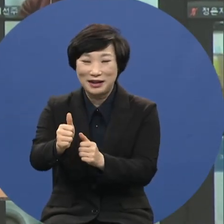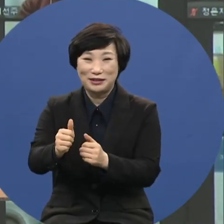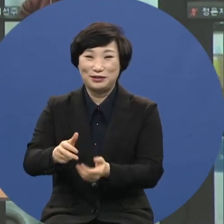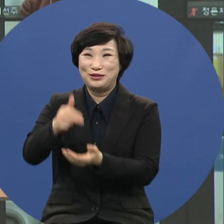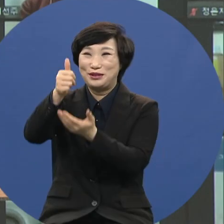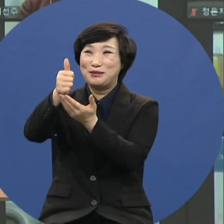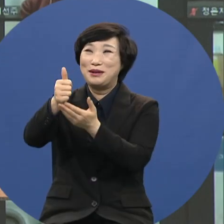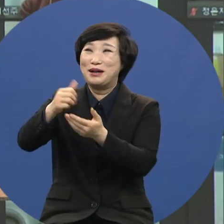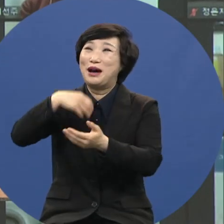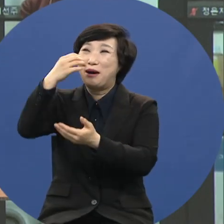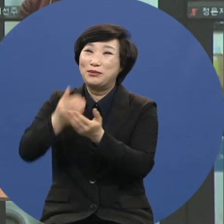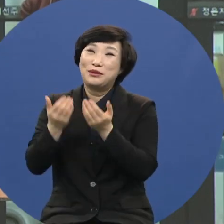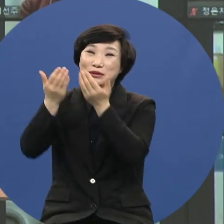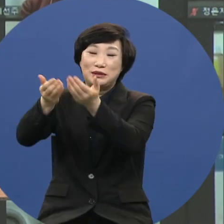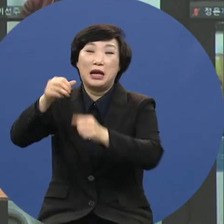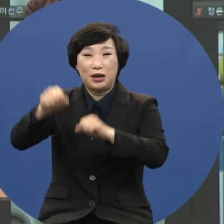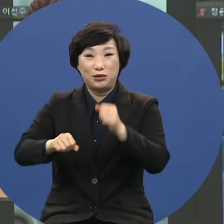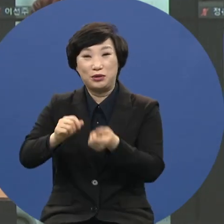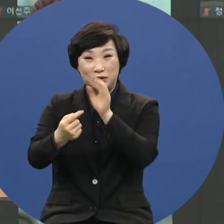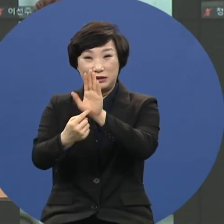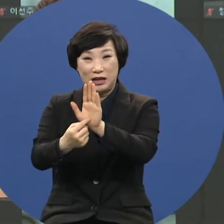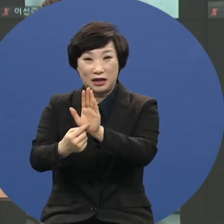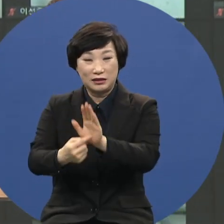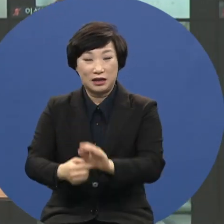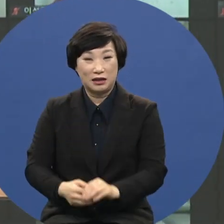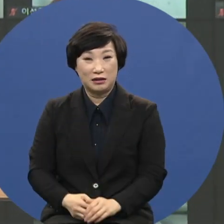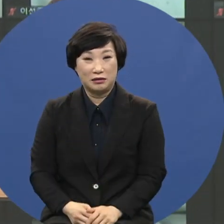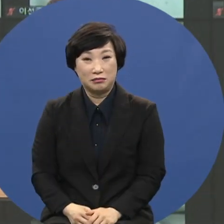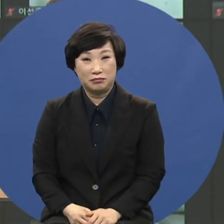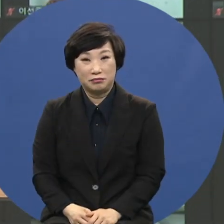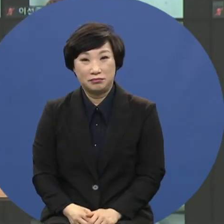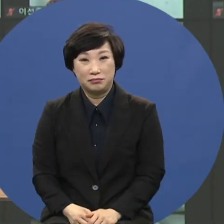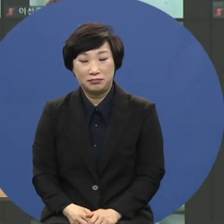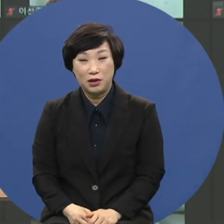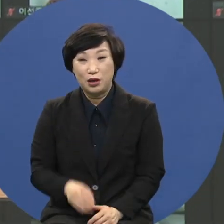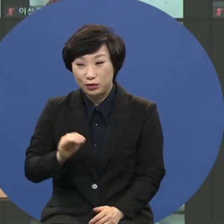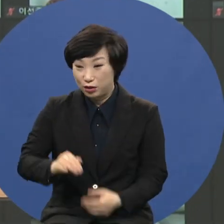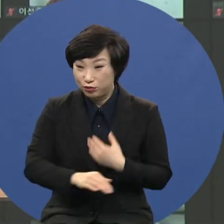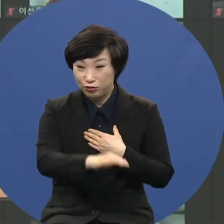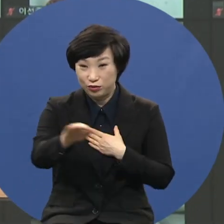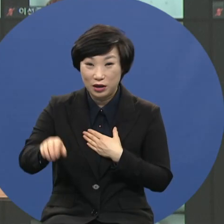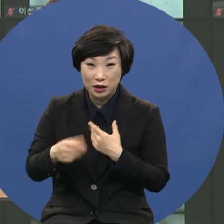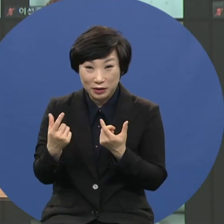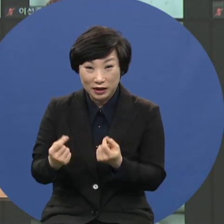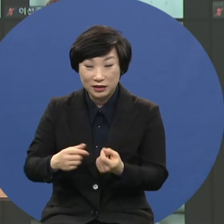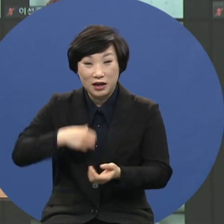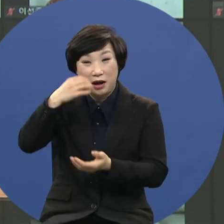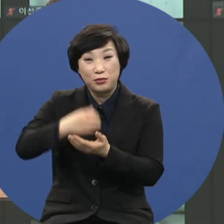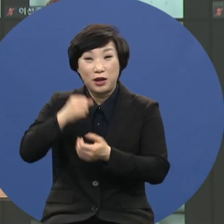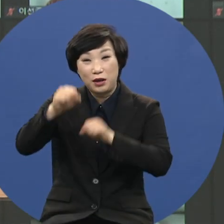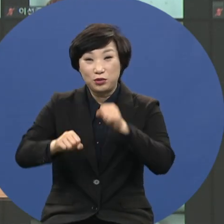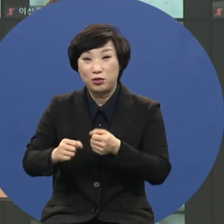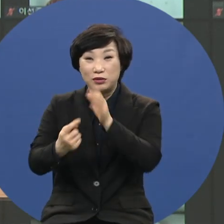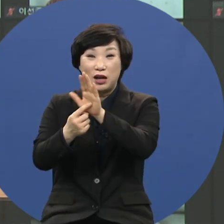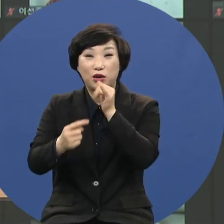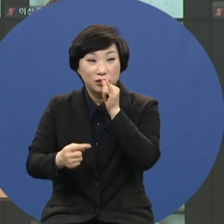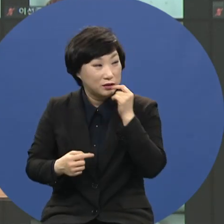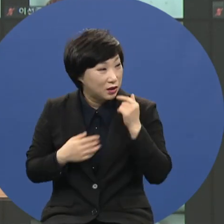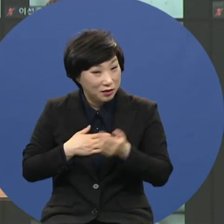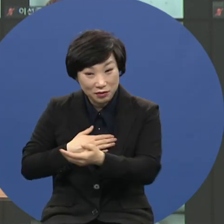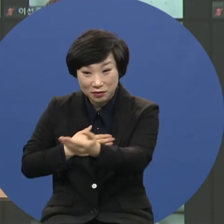따라서 주님을 감동시킬 만한 행동을 하는 것인데, 근데 우리가 그런 감동될 만한 행동을 하느냐 그